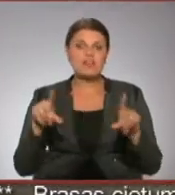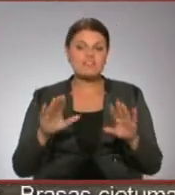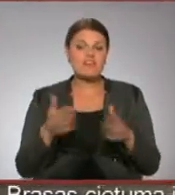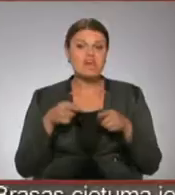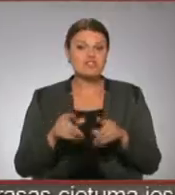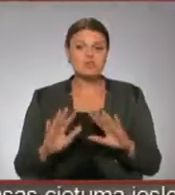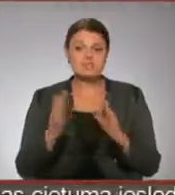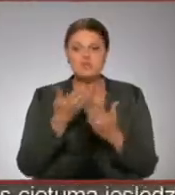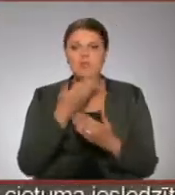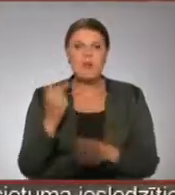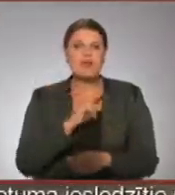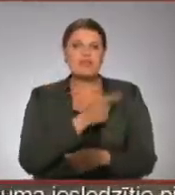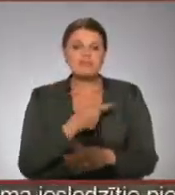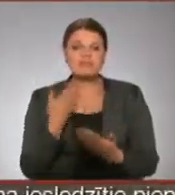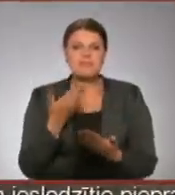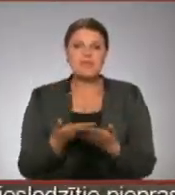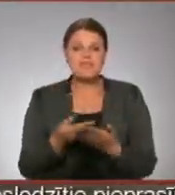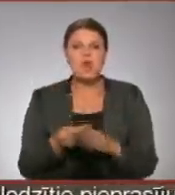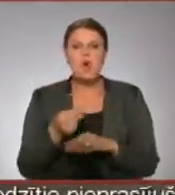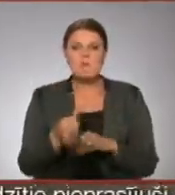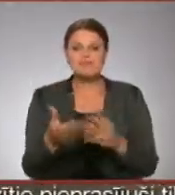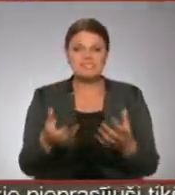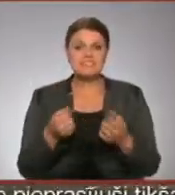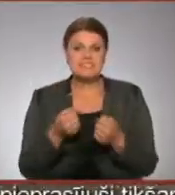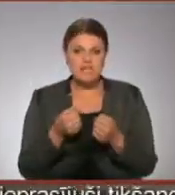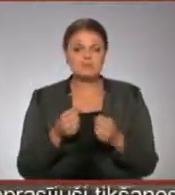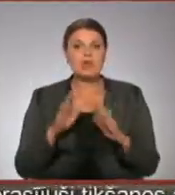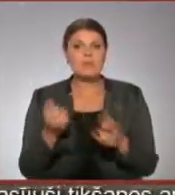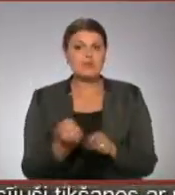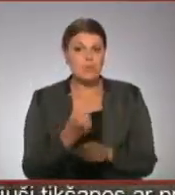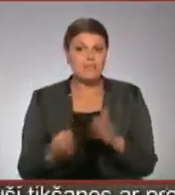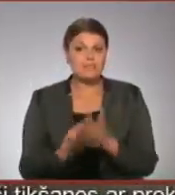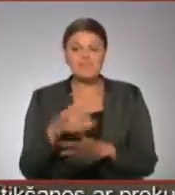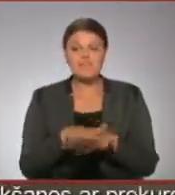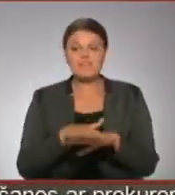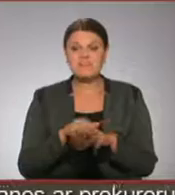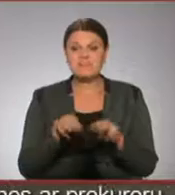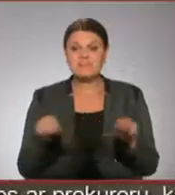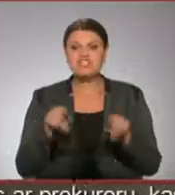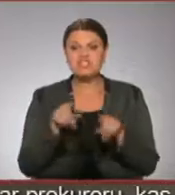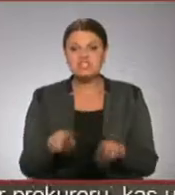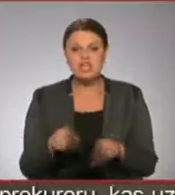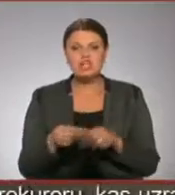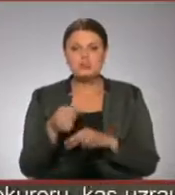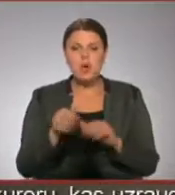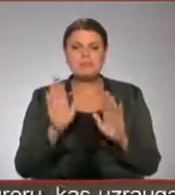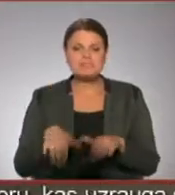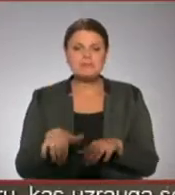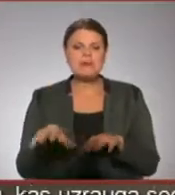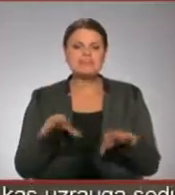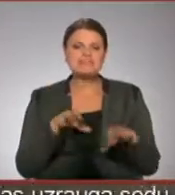šādos gadījumos nav iespējams pieteikties kompensāciju saņemšanai. Tomēr izrādās, ka vides ministrija šādas kompensācijas par savvaļas